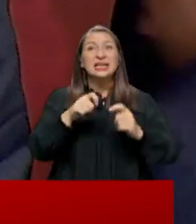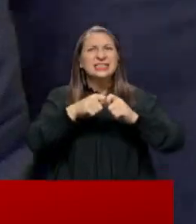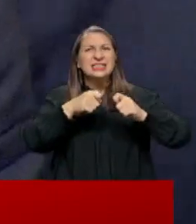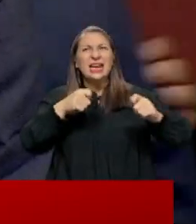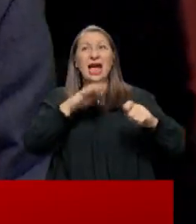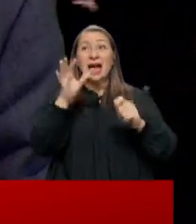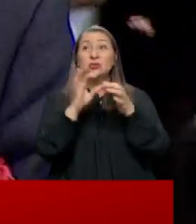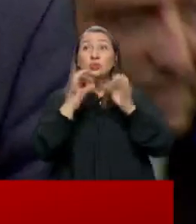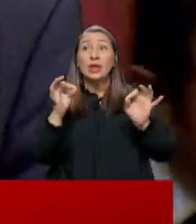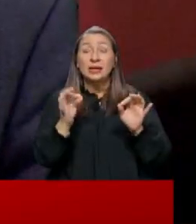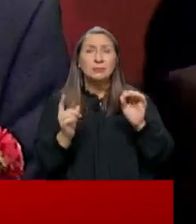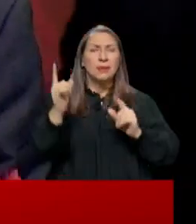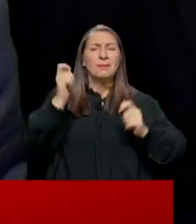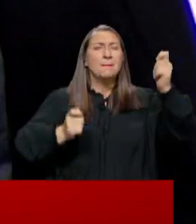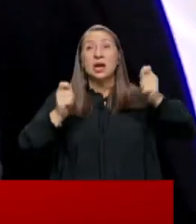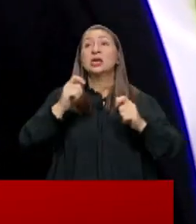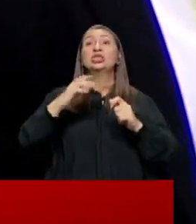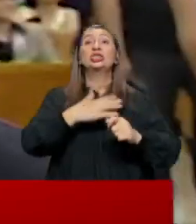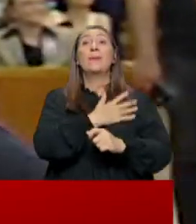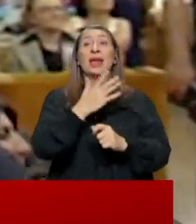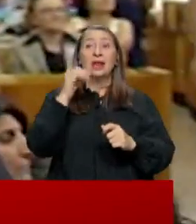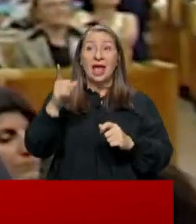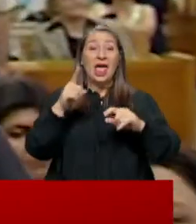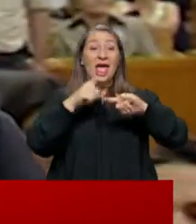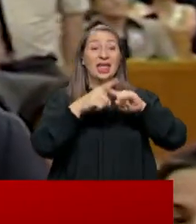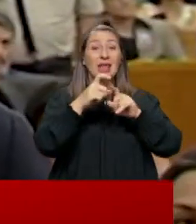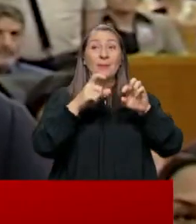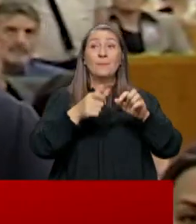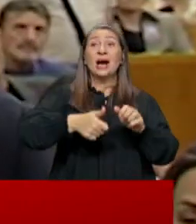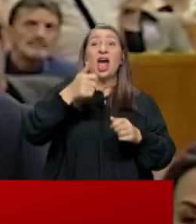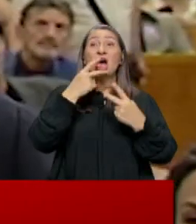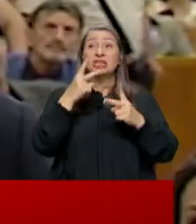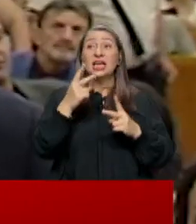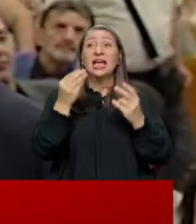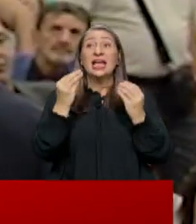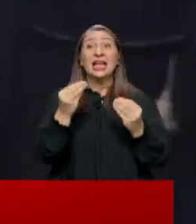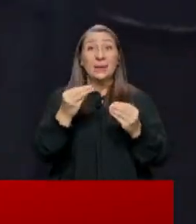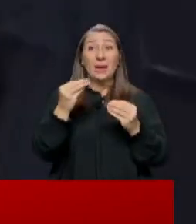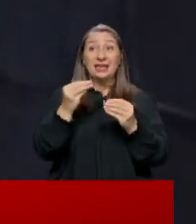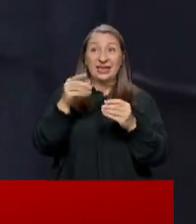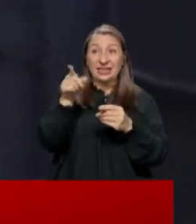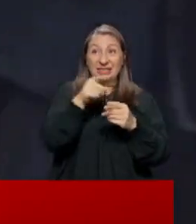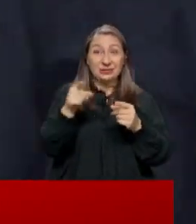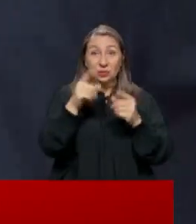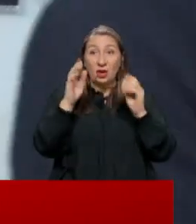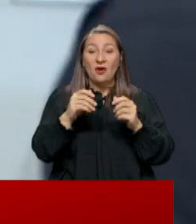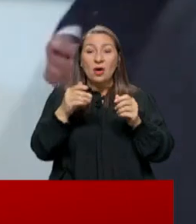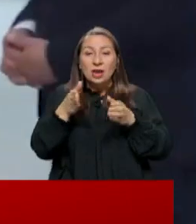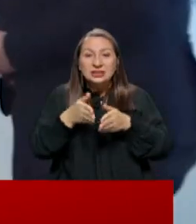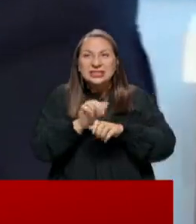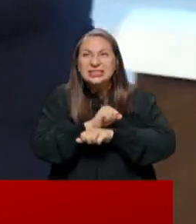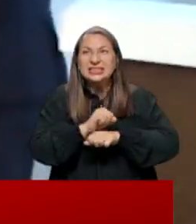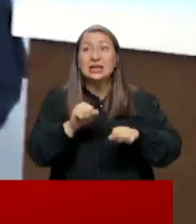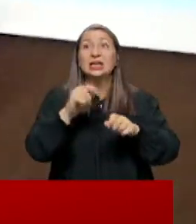her sözde tırmanırken CHP'li Gürsel Tekin'in HDP'li bakan açıklamalarının İYİ Parti CHP arasında yarattığı fay hattı